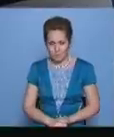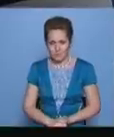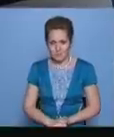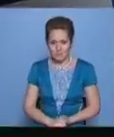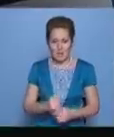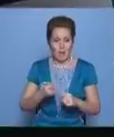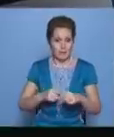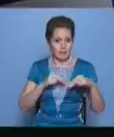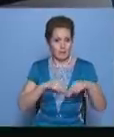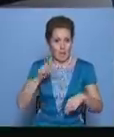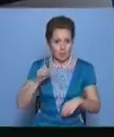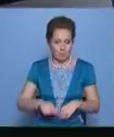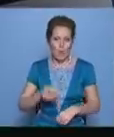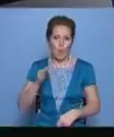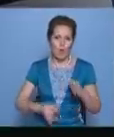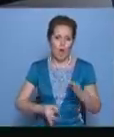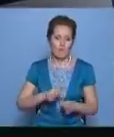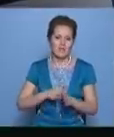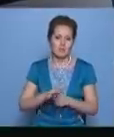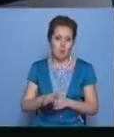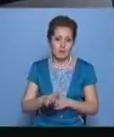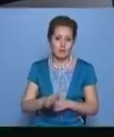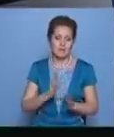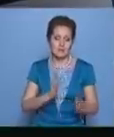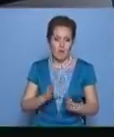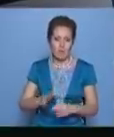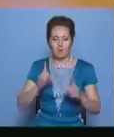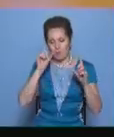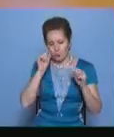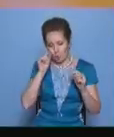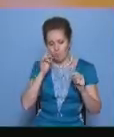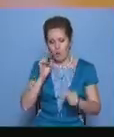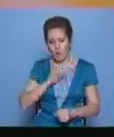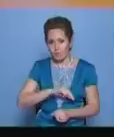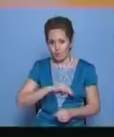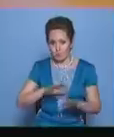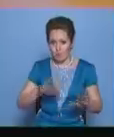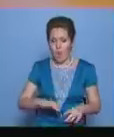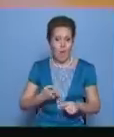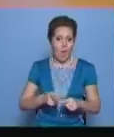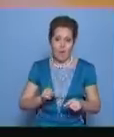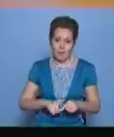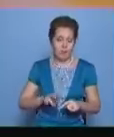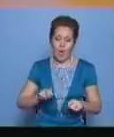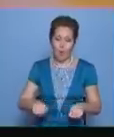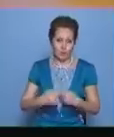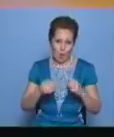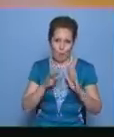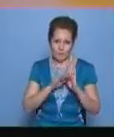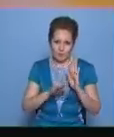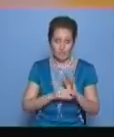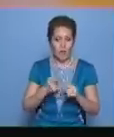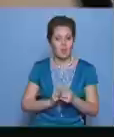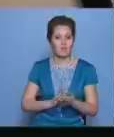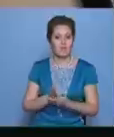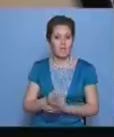Этот сотрудник уголовно-исполнительной системы заснул на рабочем месте. И это вовсе не нарушение устава, а визит к психологам. В уголовном